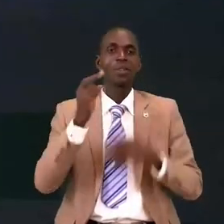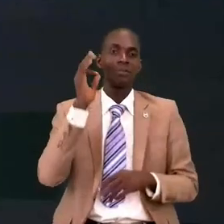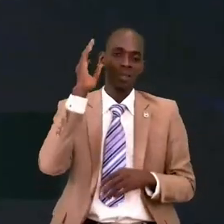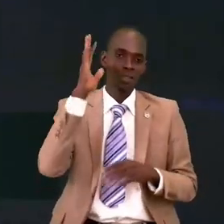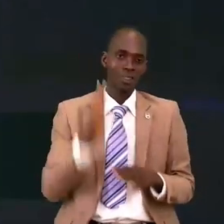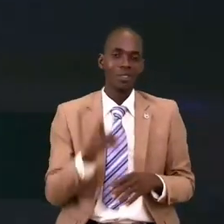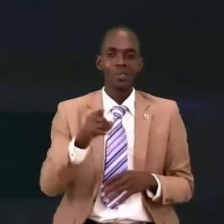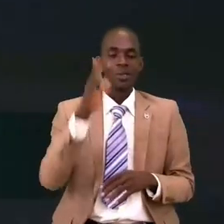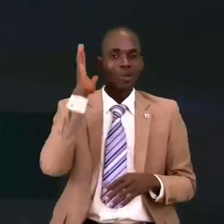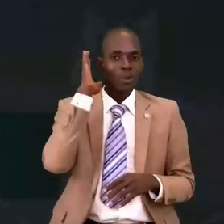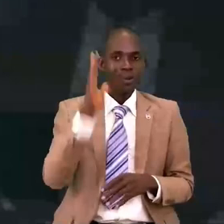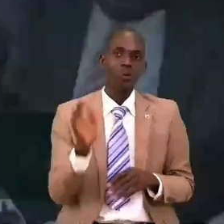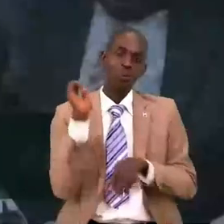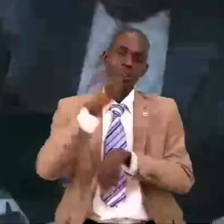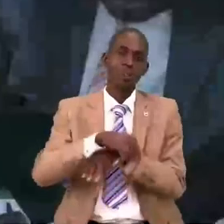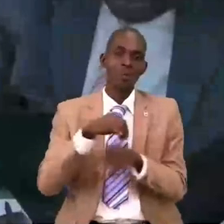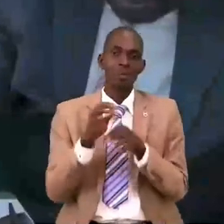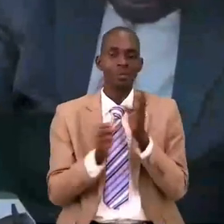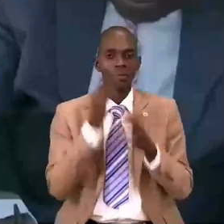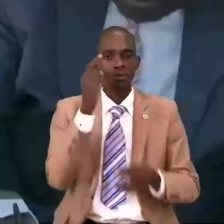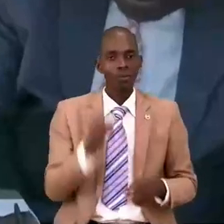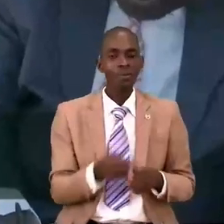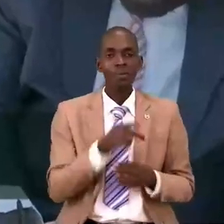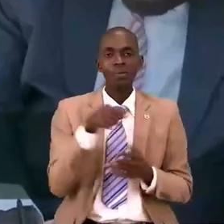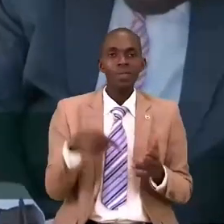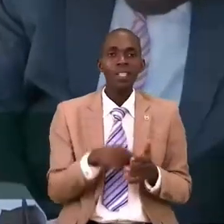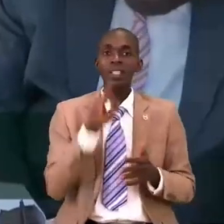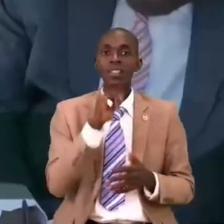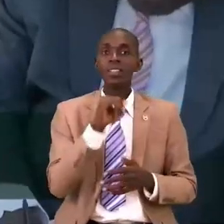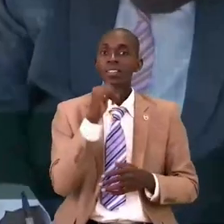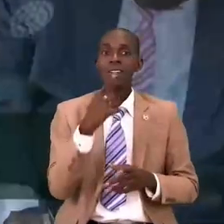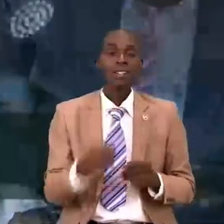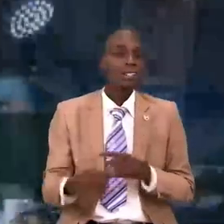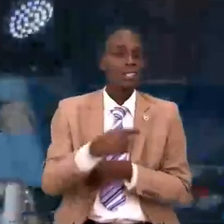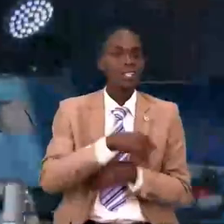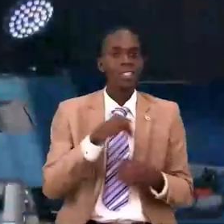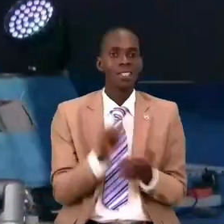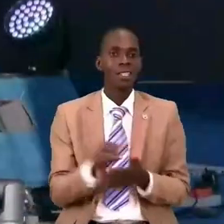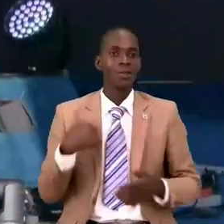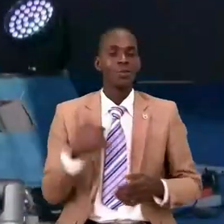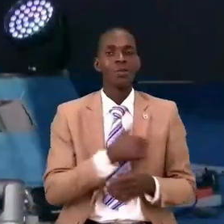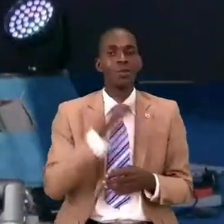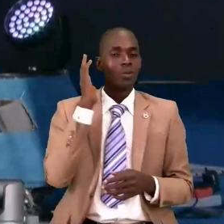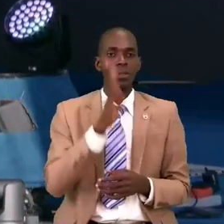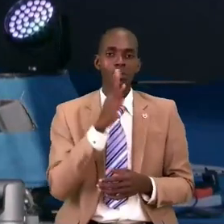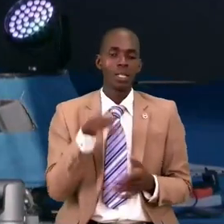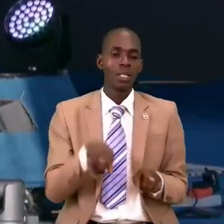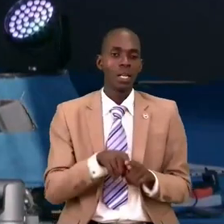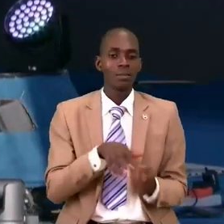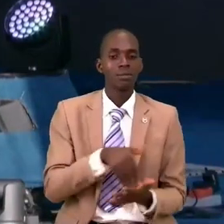jour où nous serons comme des amphibiens, n'ayant pas de force, n'ayant pas d'énergie, n'ayant pas de colonne